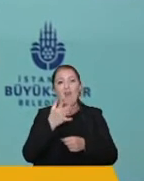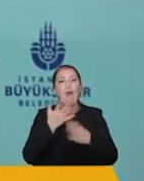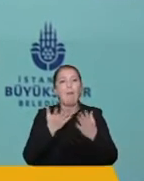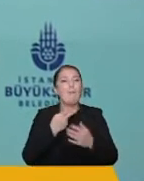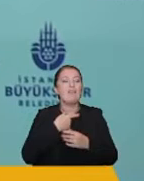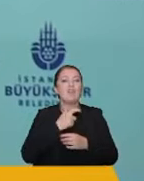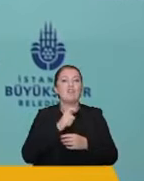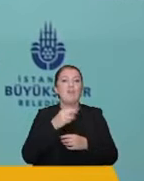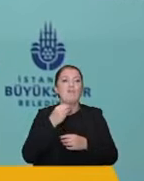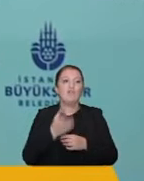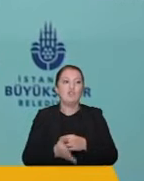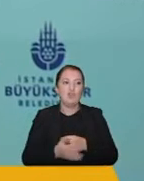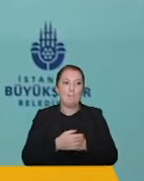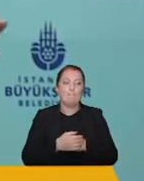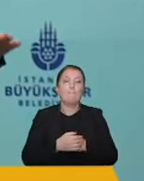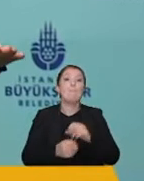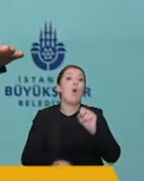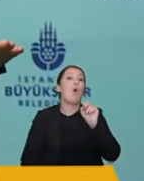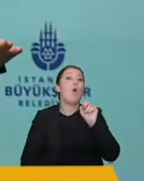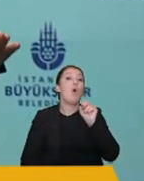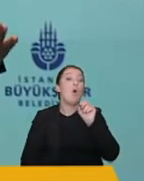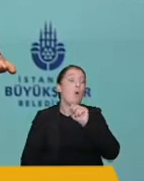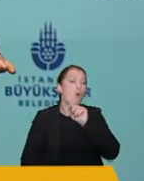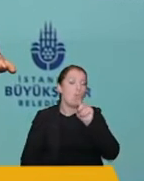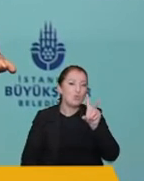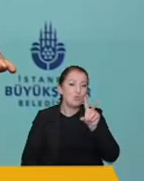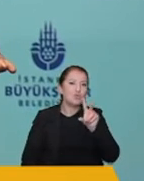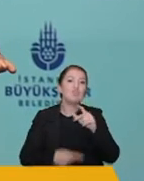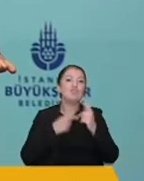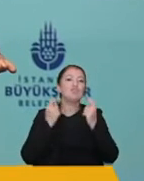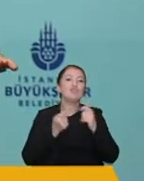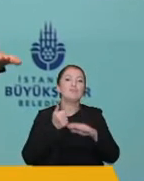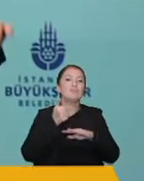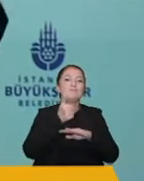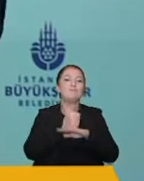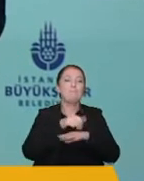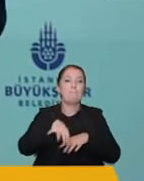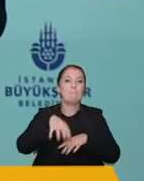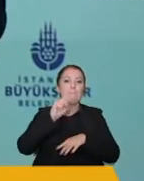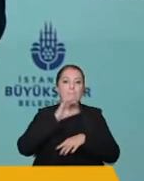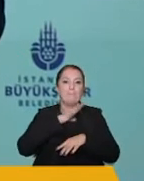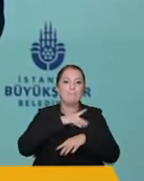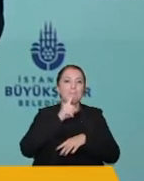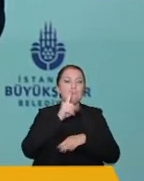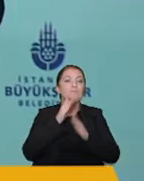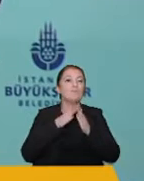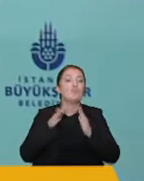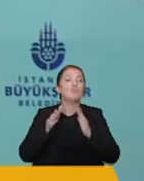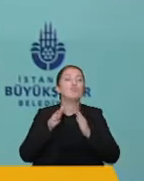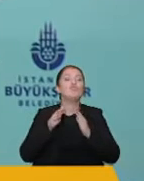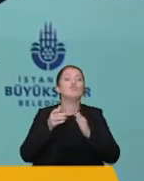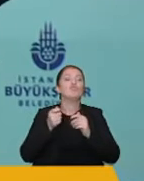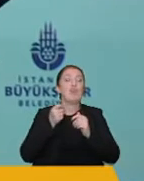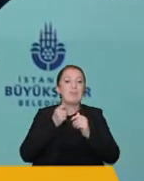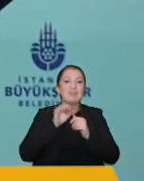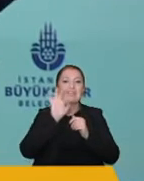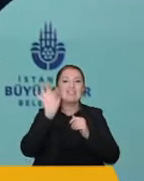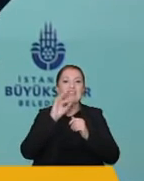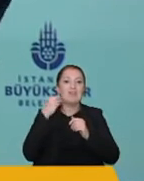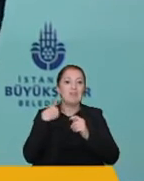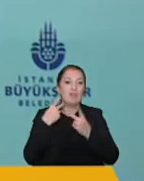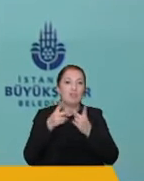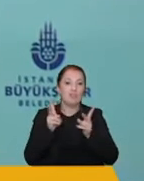de vereceğim. 13 istihdam merkezi var. Bir tanesi Büyükçekmece'de, Silivri'de yeni